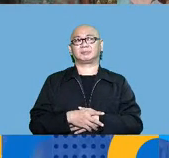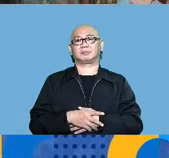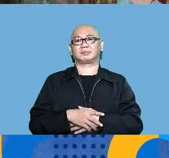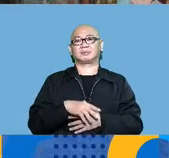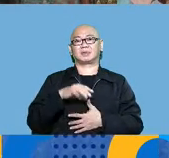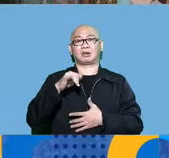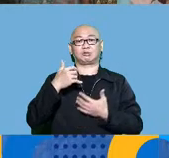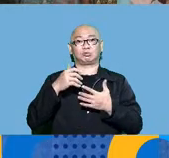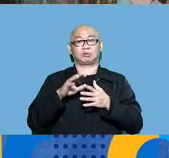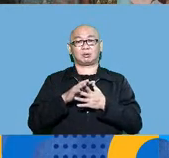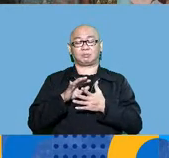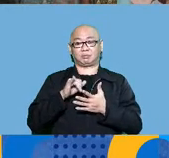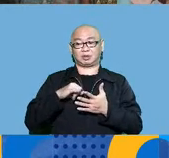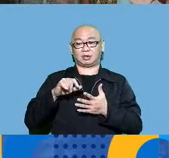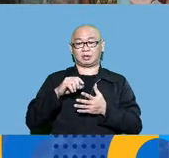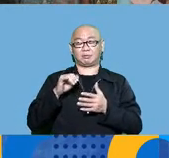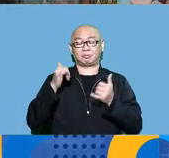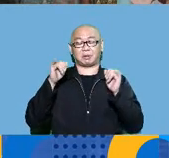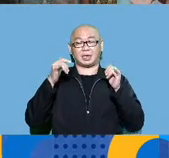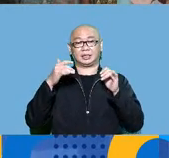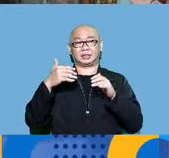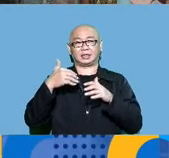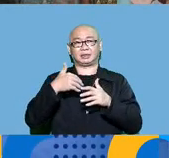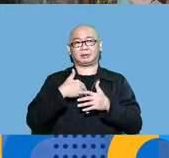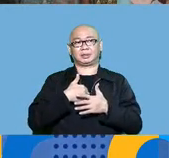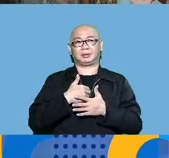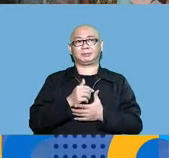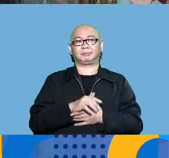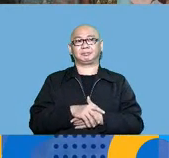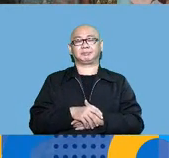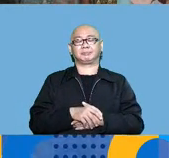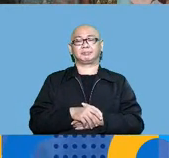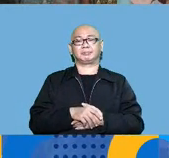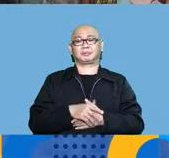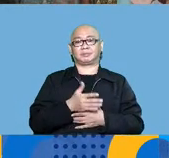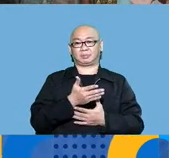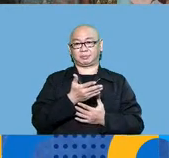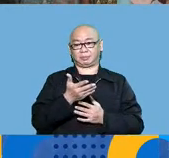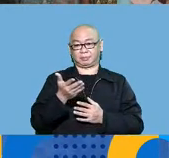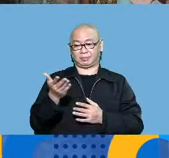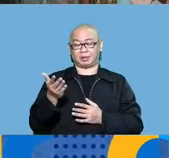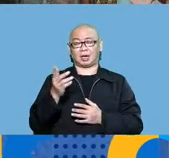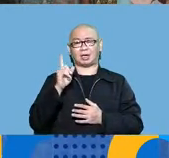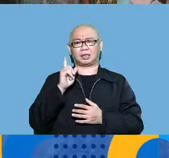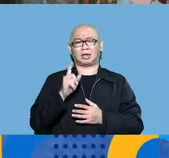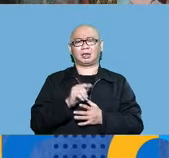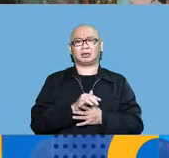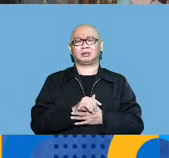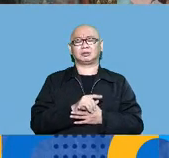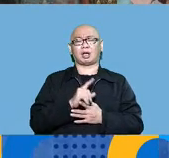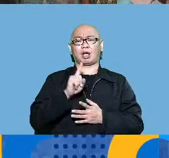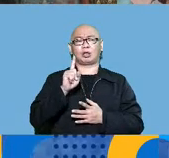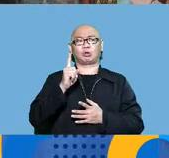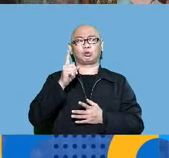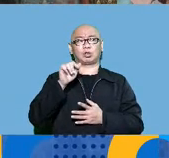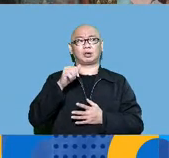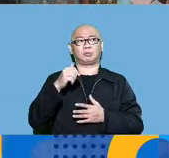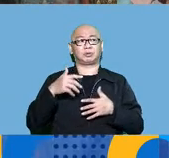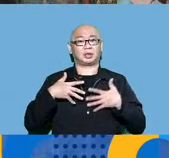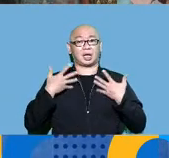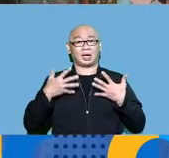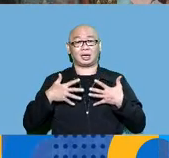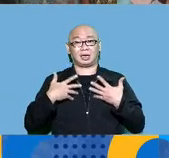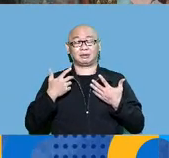yang telah bersama-sama bermain bersama saya. Kalian adalah sesuatu yang sangat